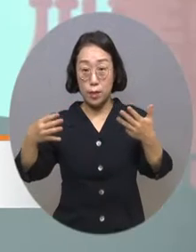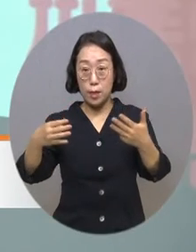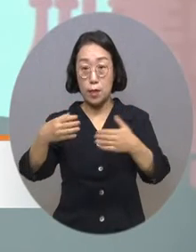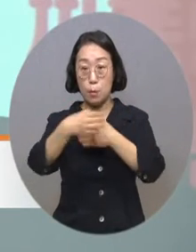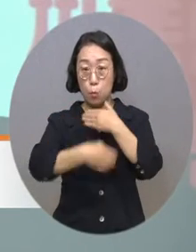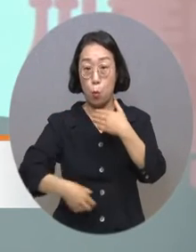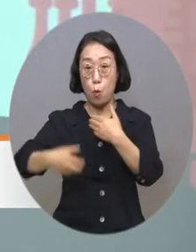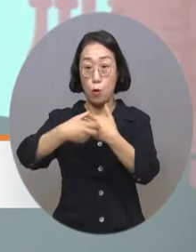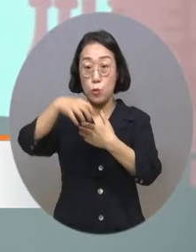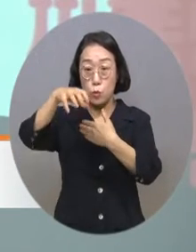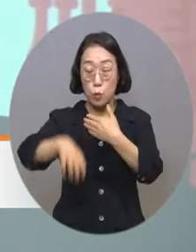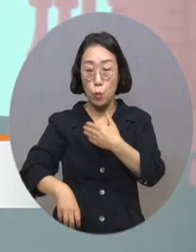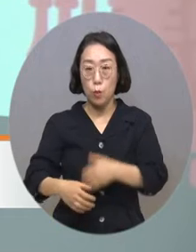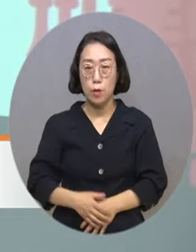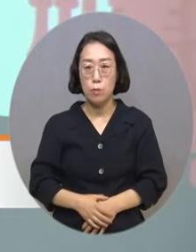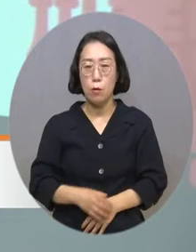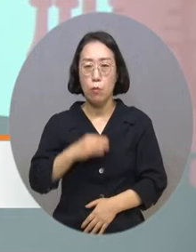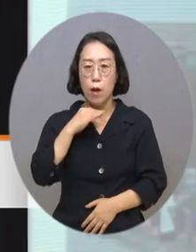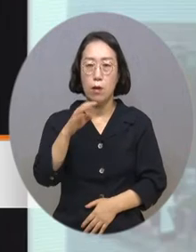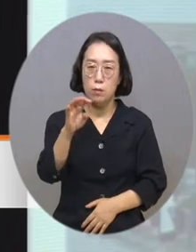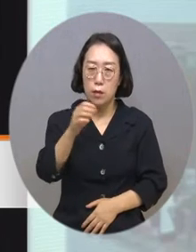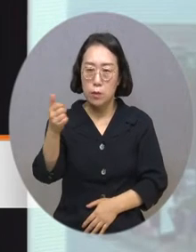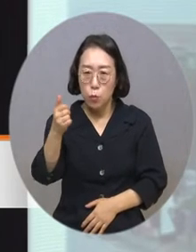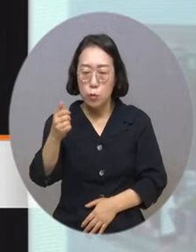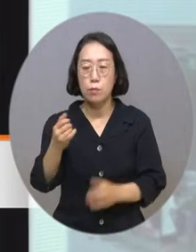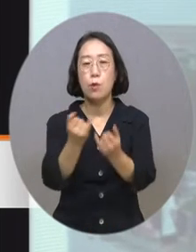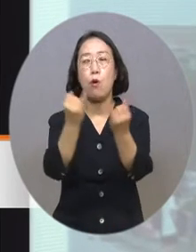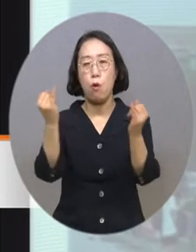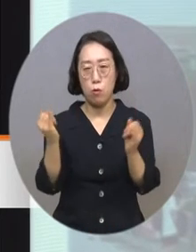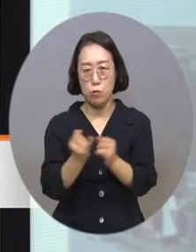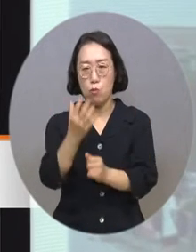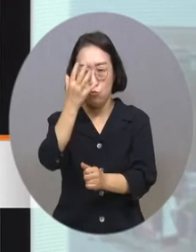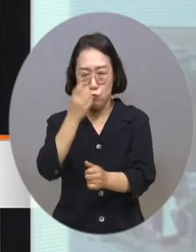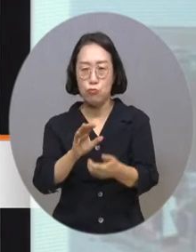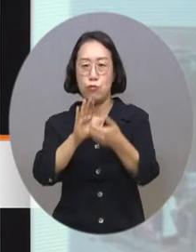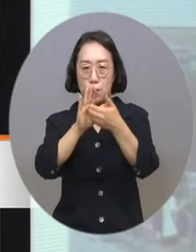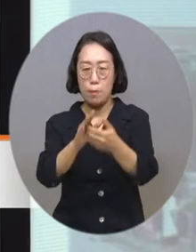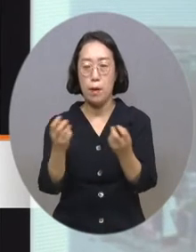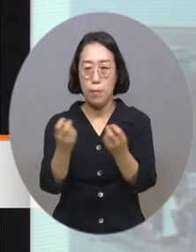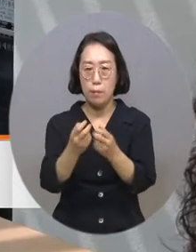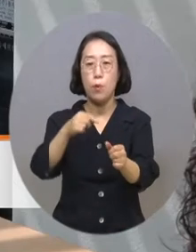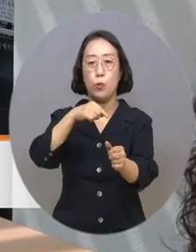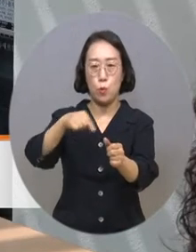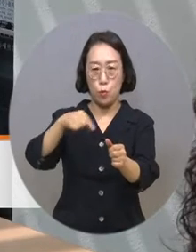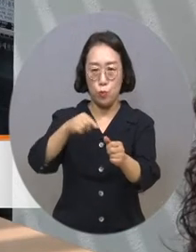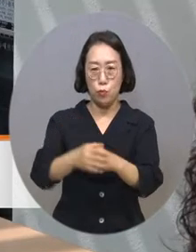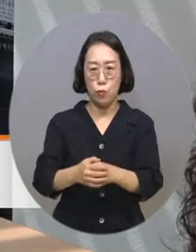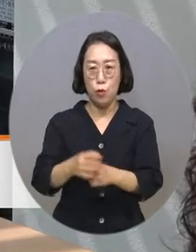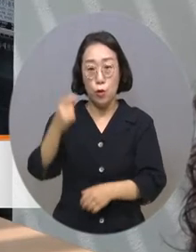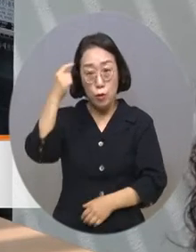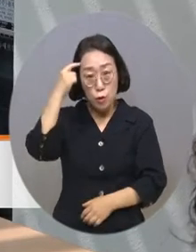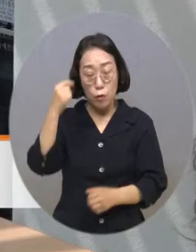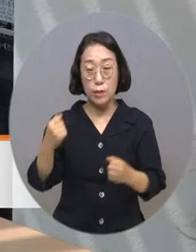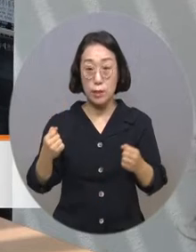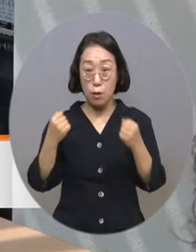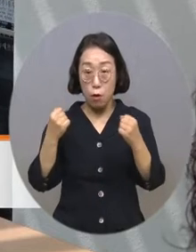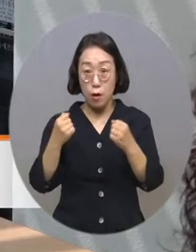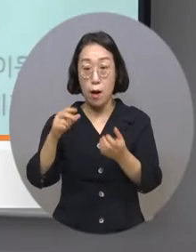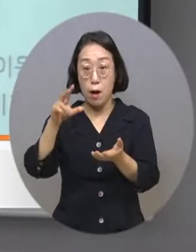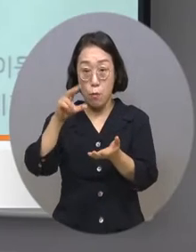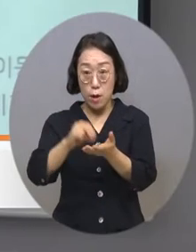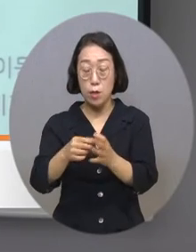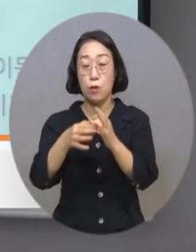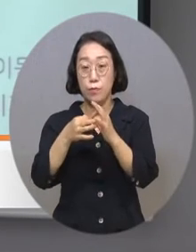보건소에서 갱년기 여성 우울증 예방 교육이 열렸습니다. 여섯 번째로 진행된 교육은 정신건강복지센터에서